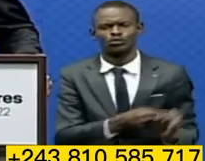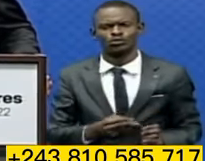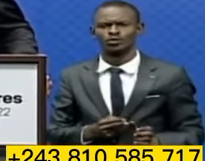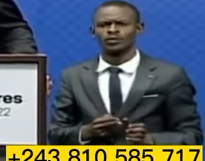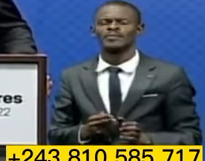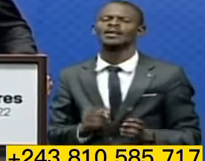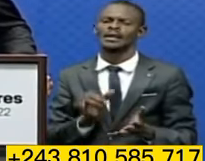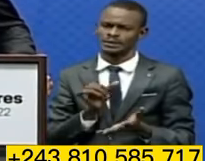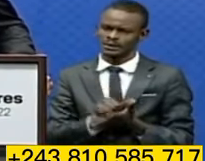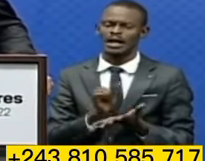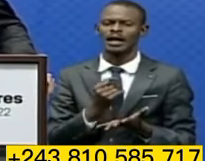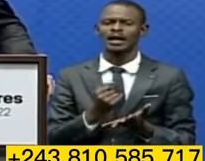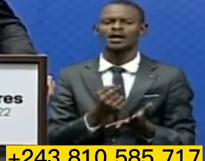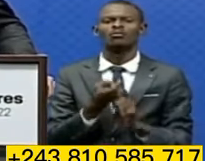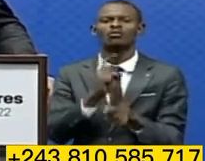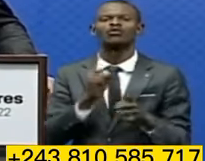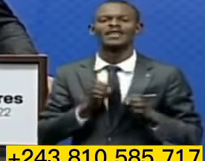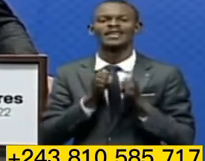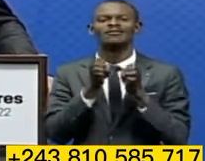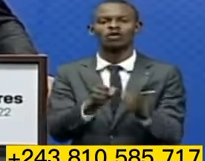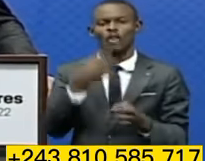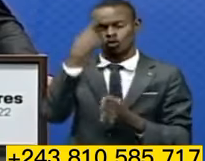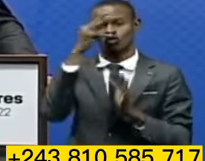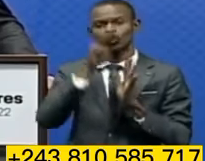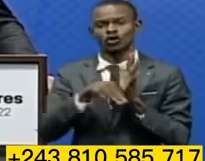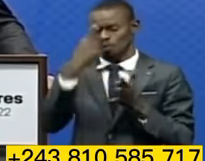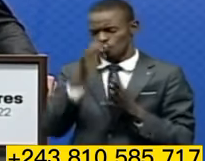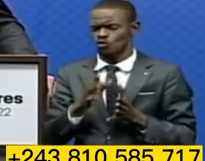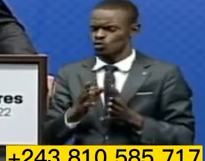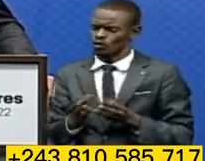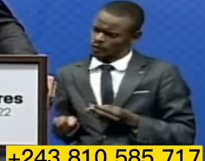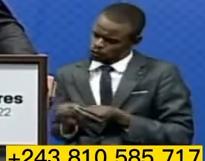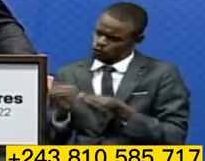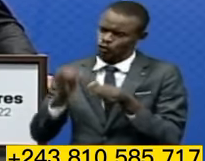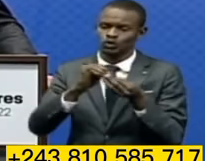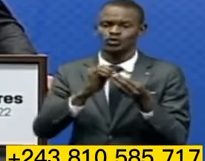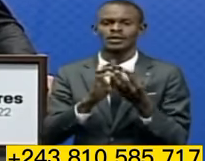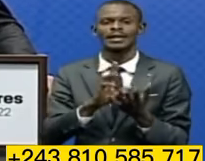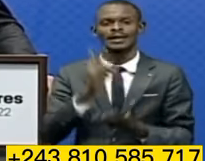suite aux efforts déployés par le gouvernement pour accélérer l'approvisionnement de la zone ouest du